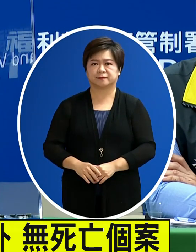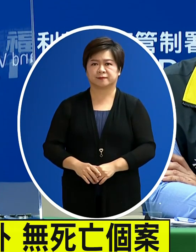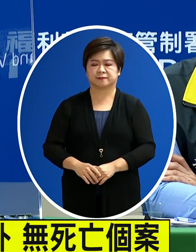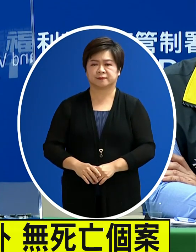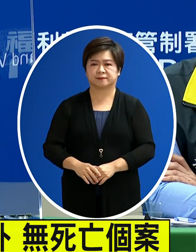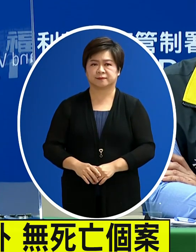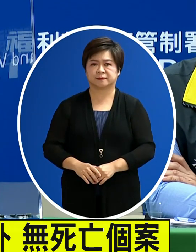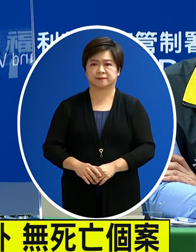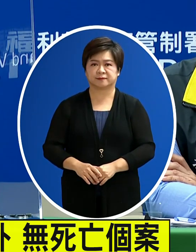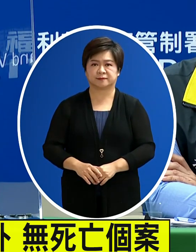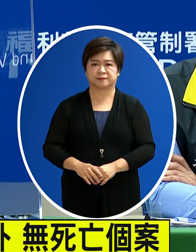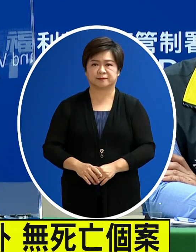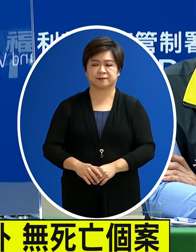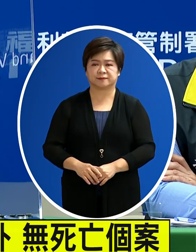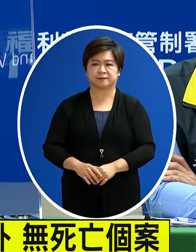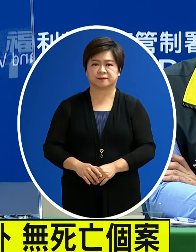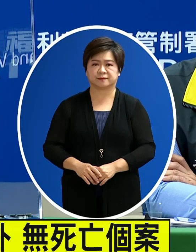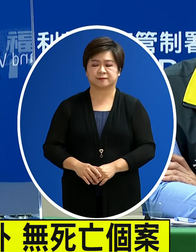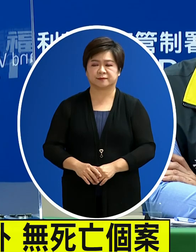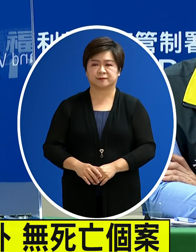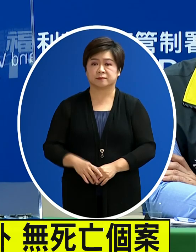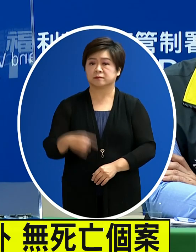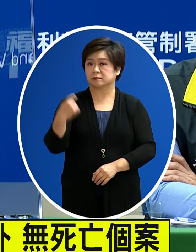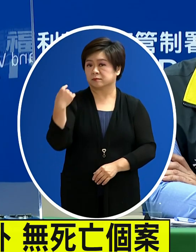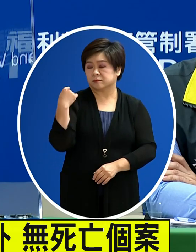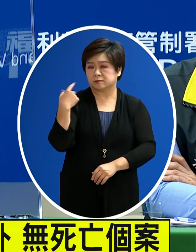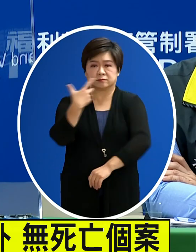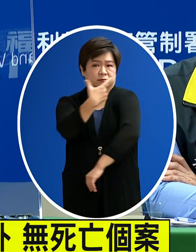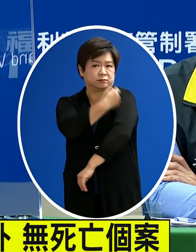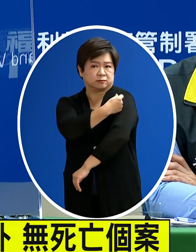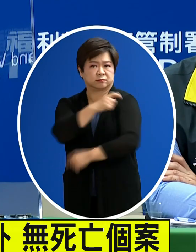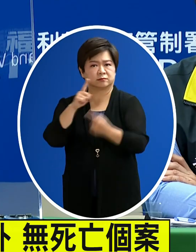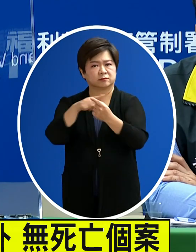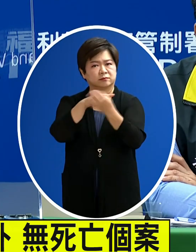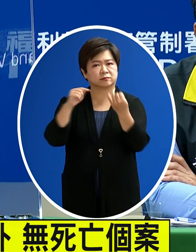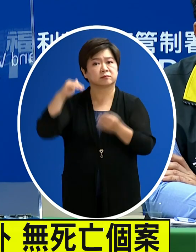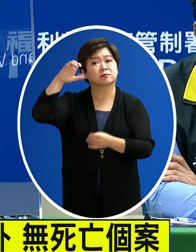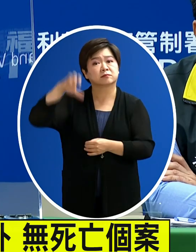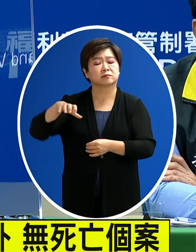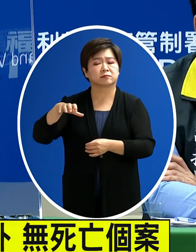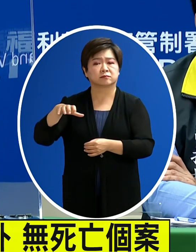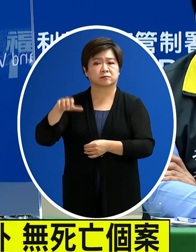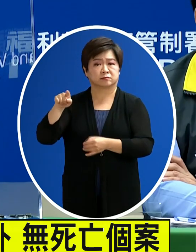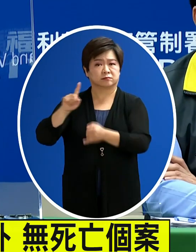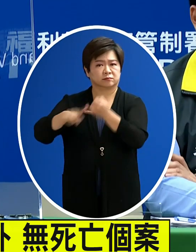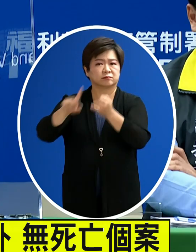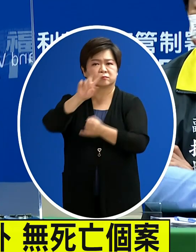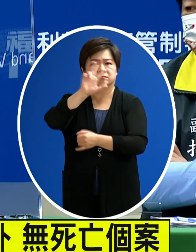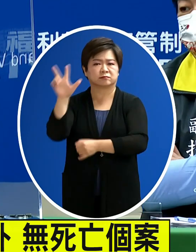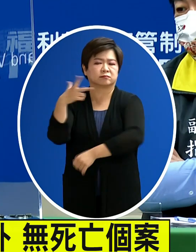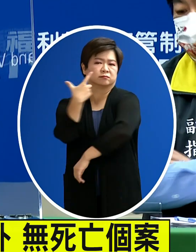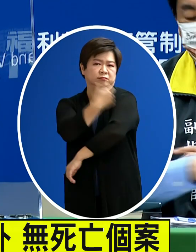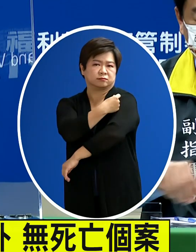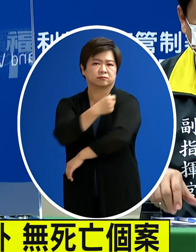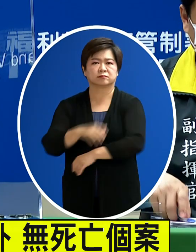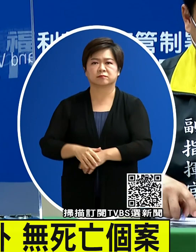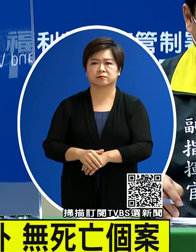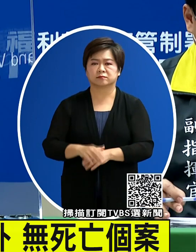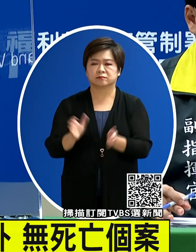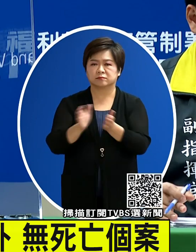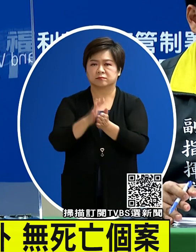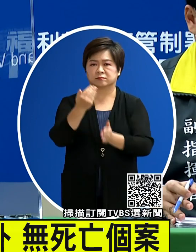后第二个，昨天试打疫苗它是高端的最后一天嘛，总共